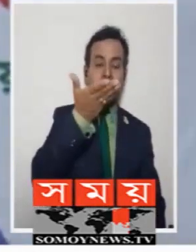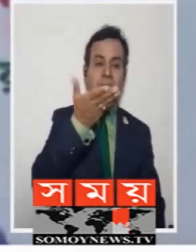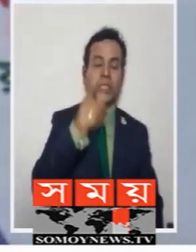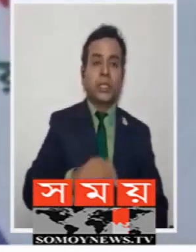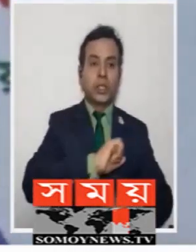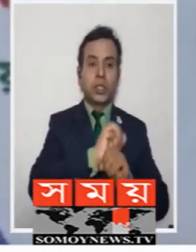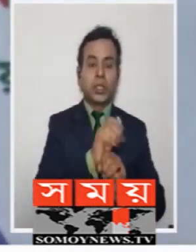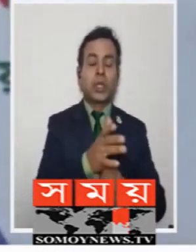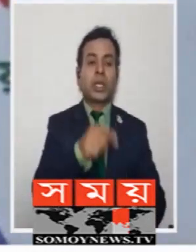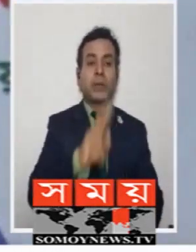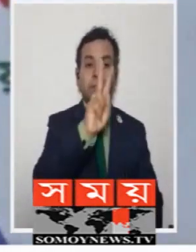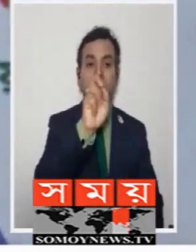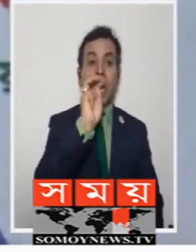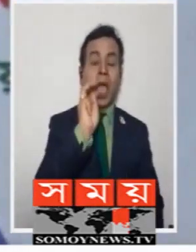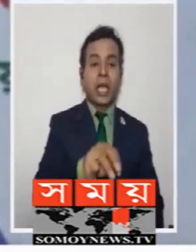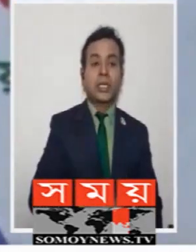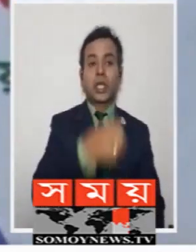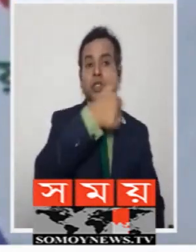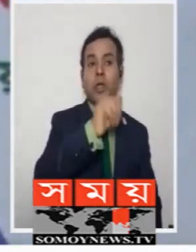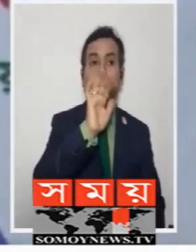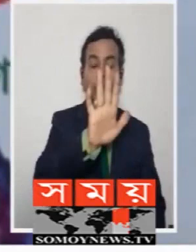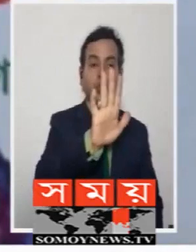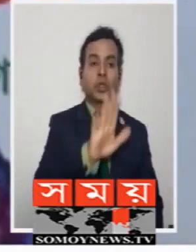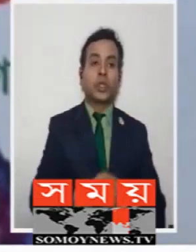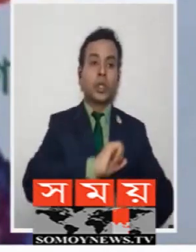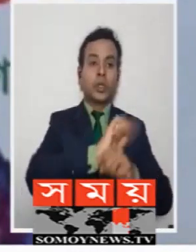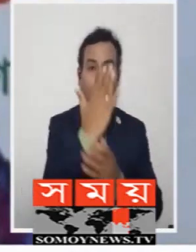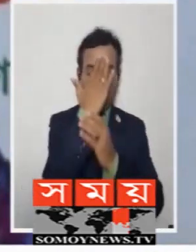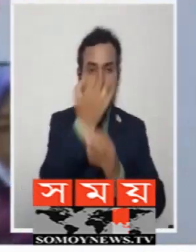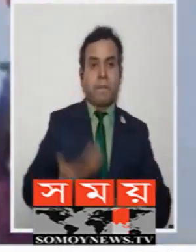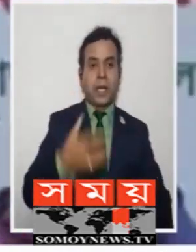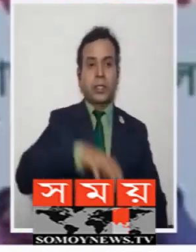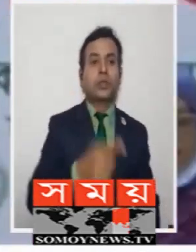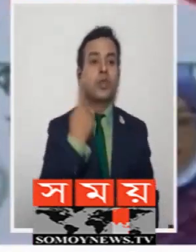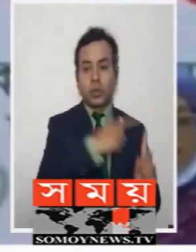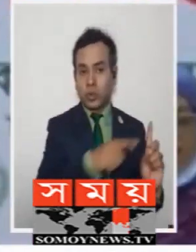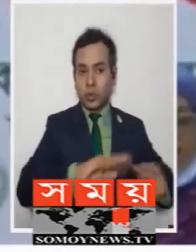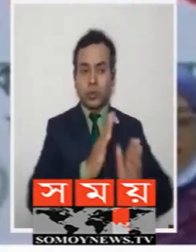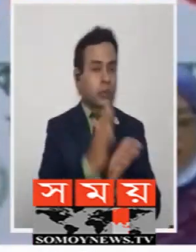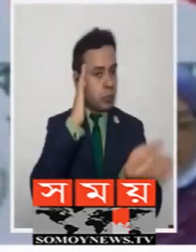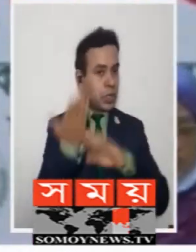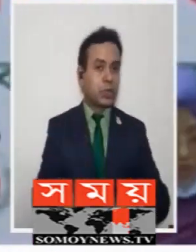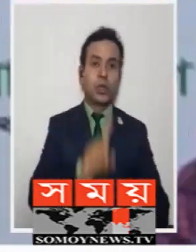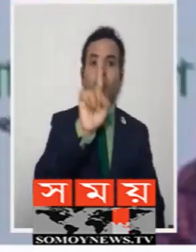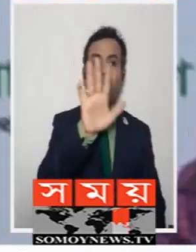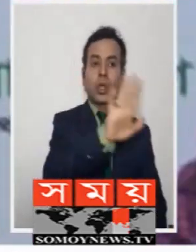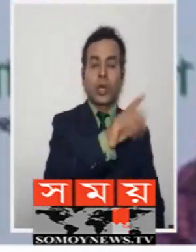24 ঘন্টায় আমাদের মৃত্যু হয়েছে 15 জনের এবং এ পর্যন্ত 298 জন।